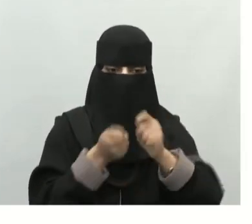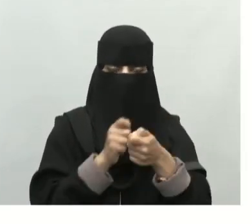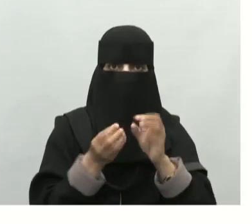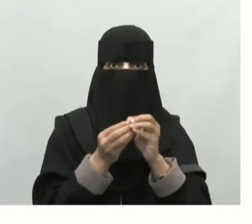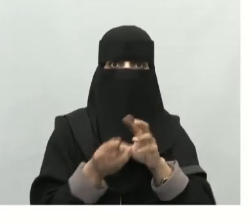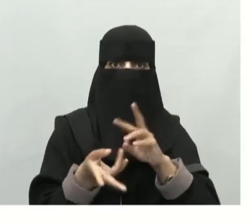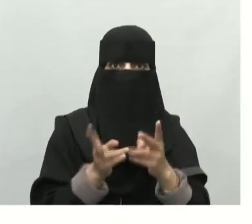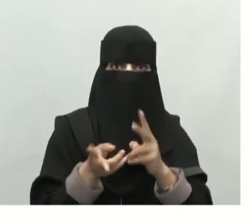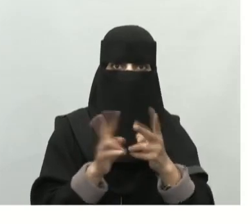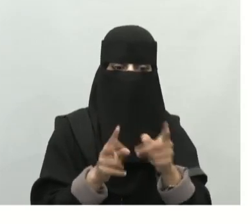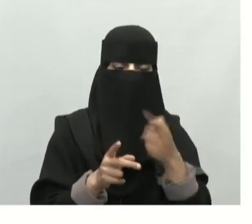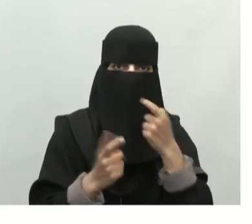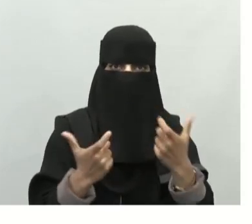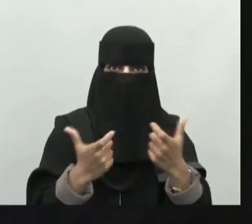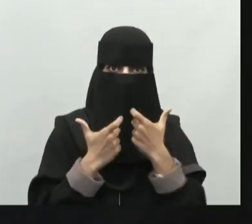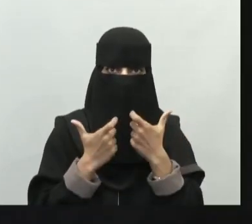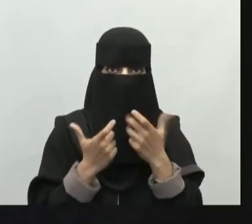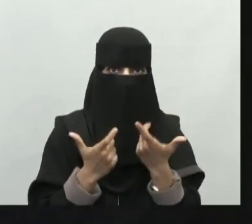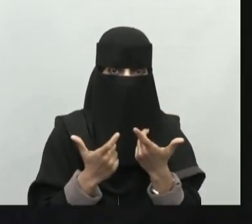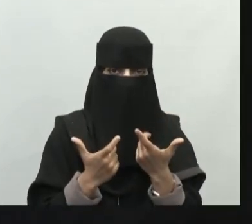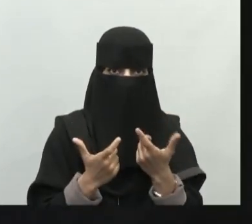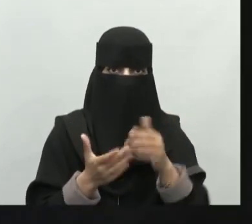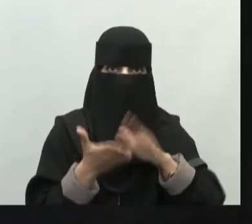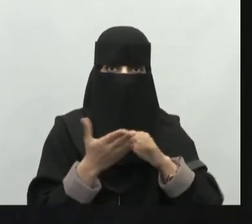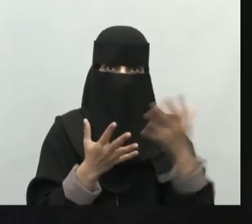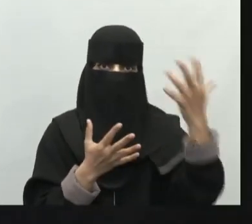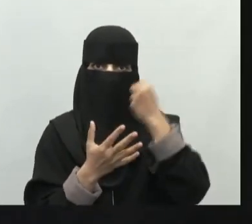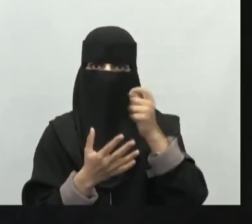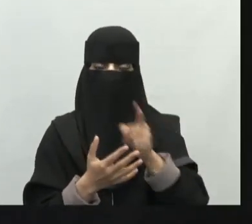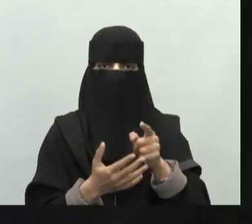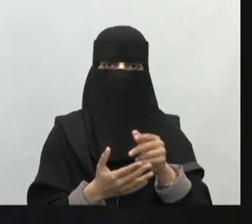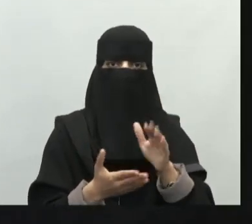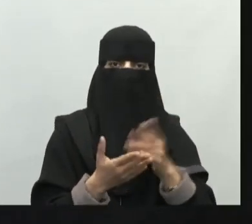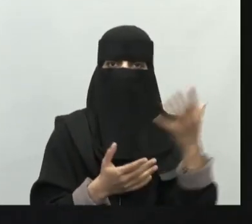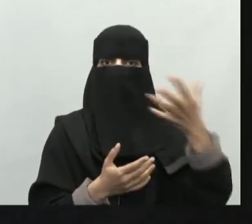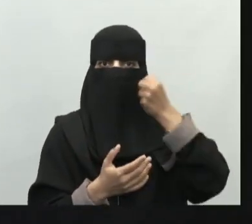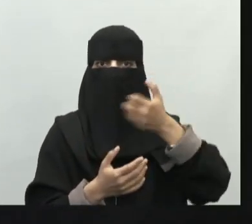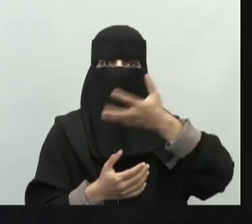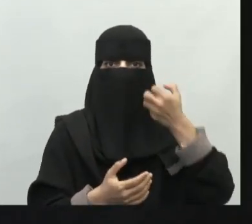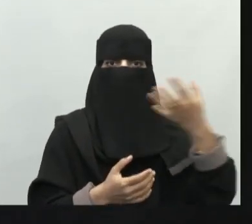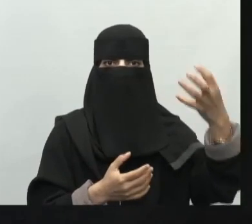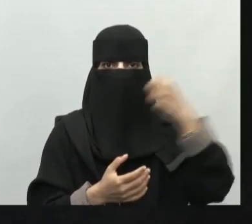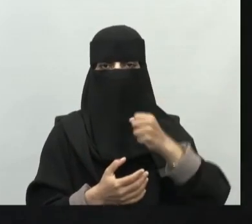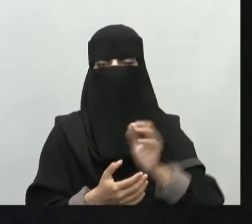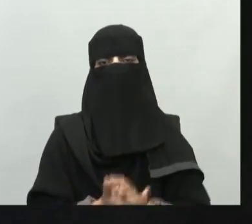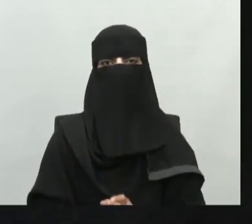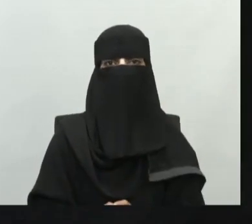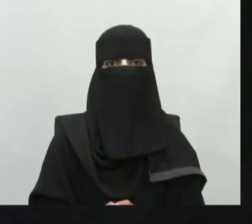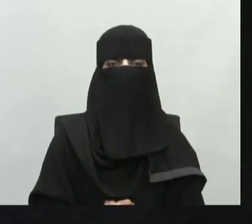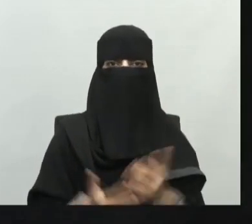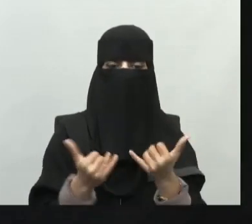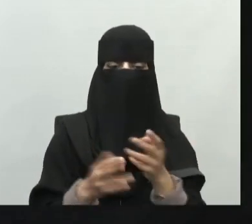تمويه حتى تحمي نفسها من المخاطر او من المفترسات او اي